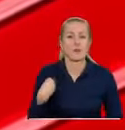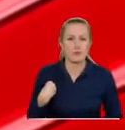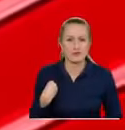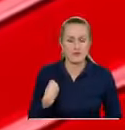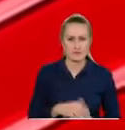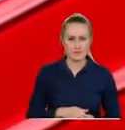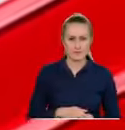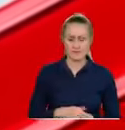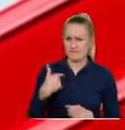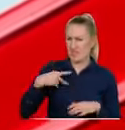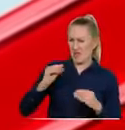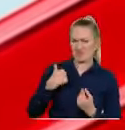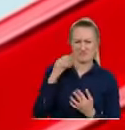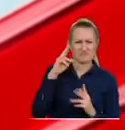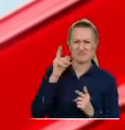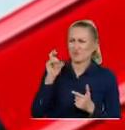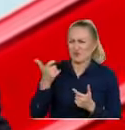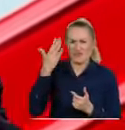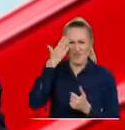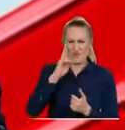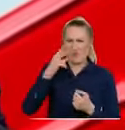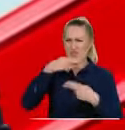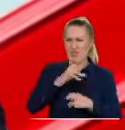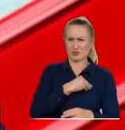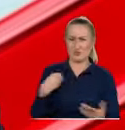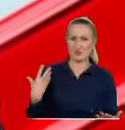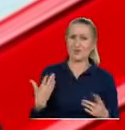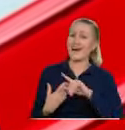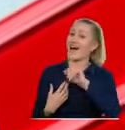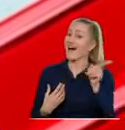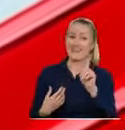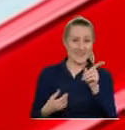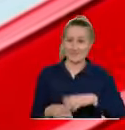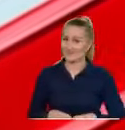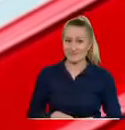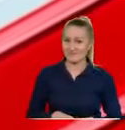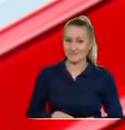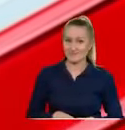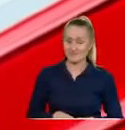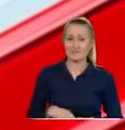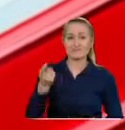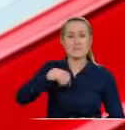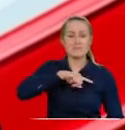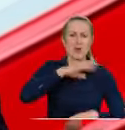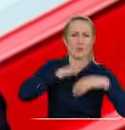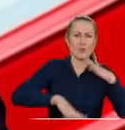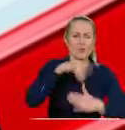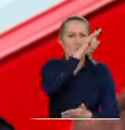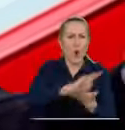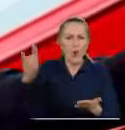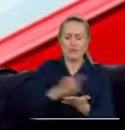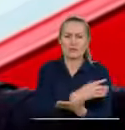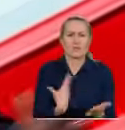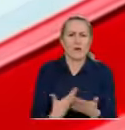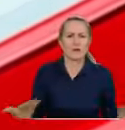zastanawiałem się, o co chodzi. Przecież wiadomo, czyja Polska jest. Nie do końca, proszę państwa. Budujemy lotnisko. Po co?